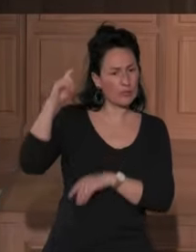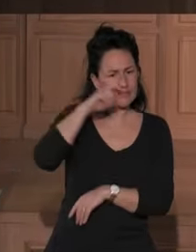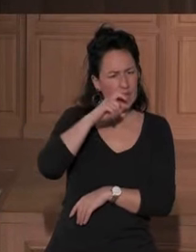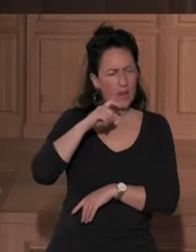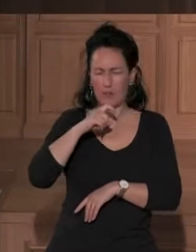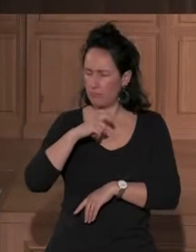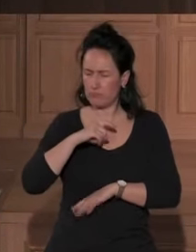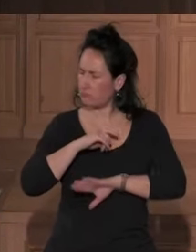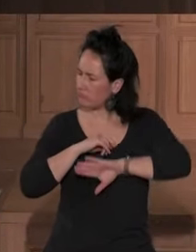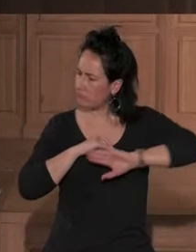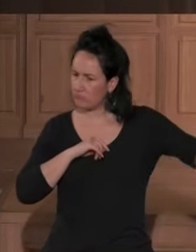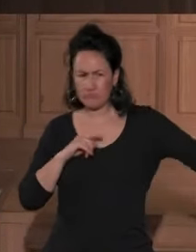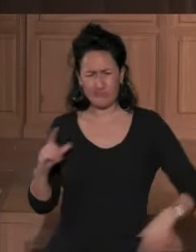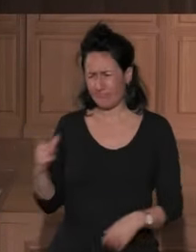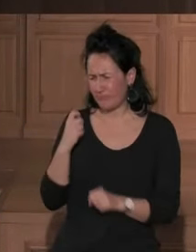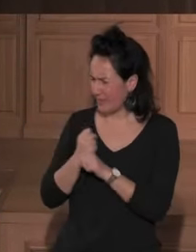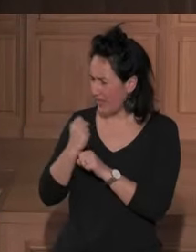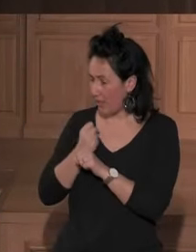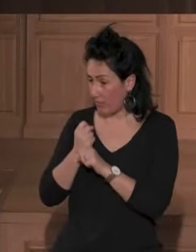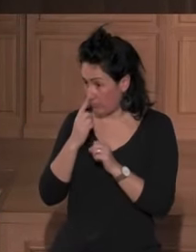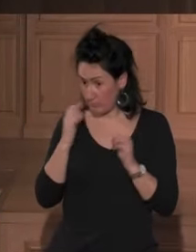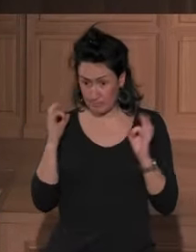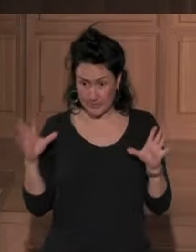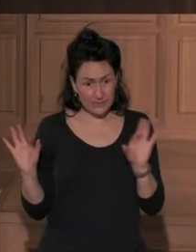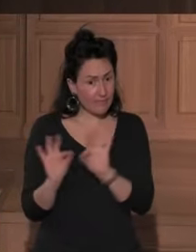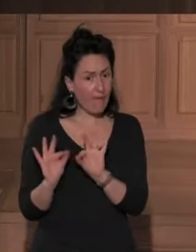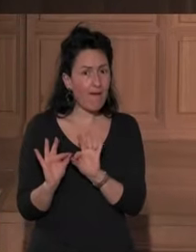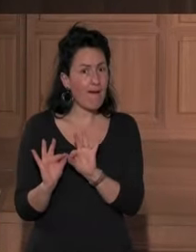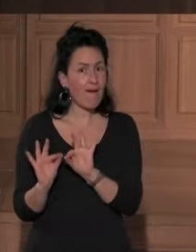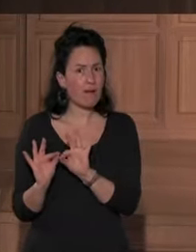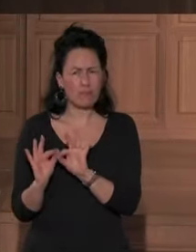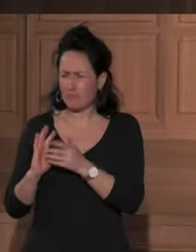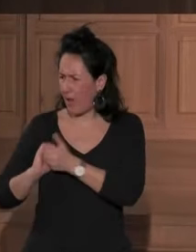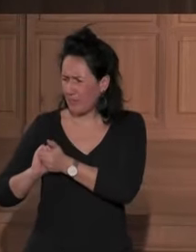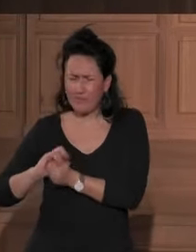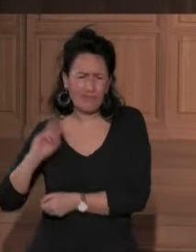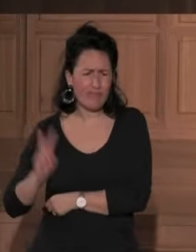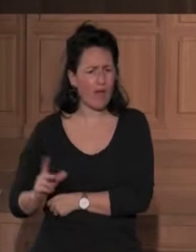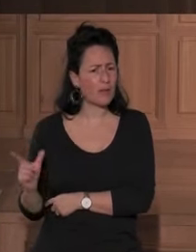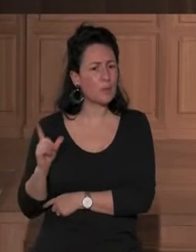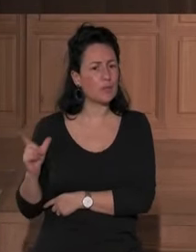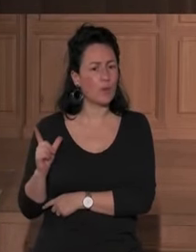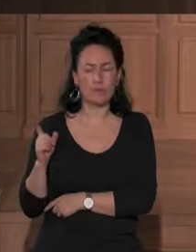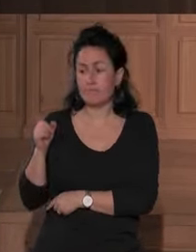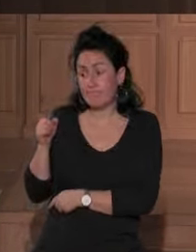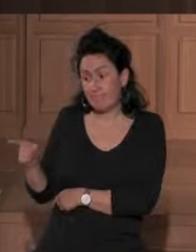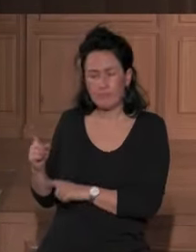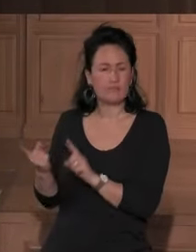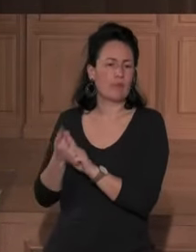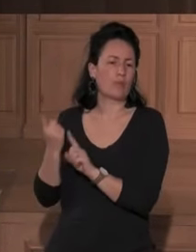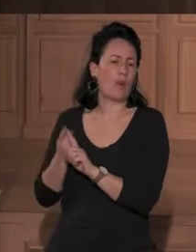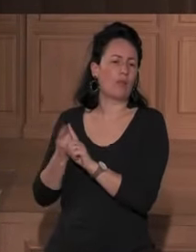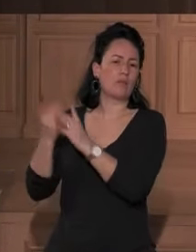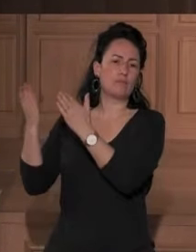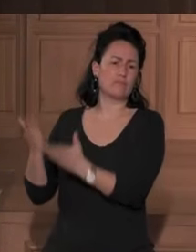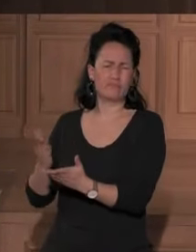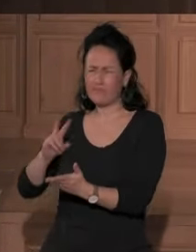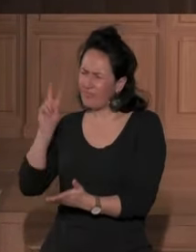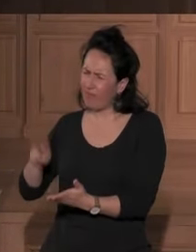Daoud comme des frères. On est comme des frères, d'ailleurs. Et c'est une amitié qui est réelle. Et il a une particularité, c'est que c'est un mec